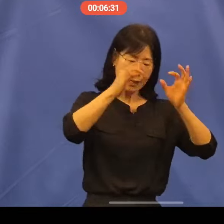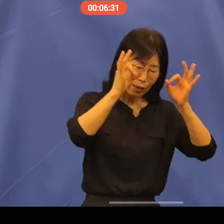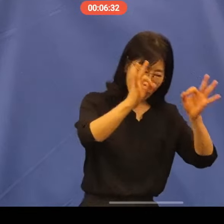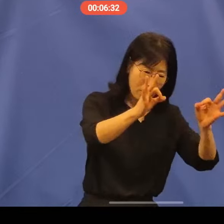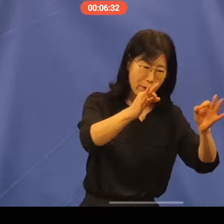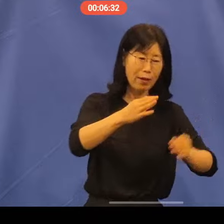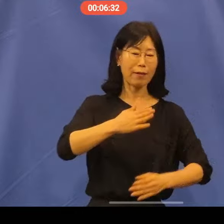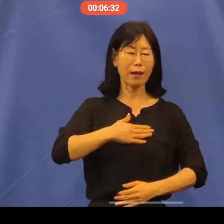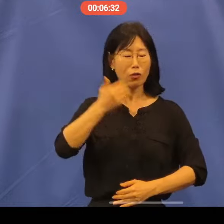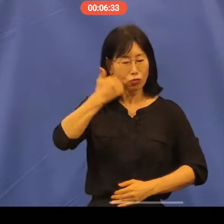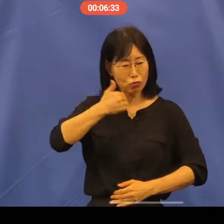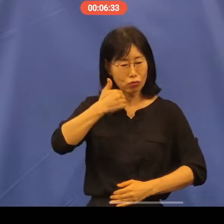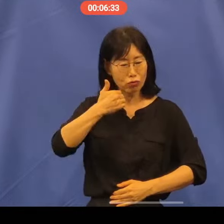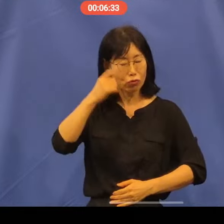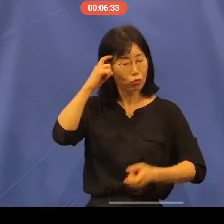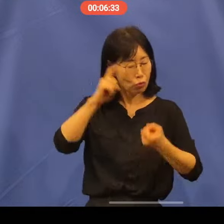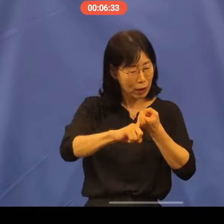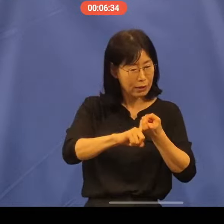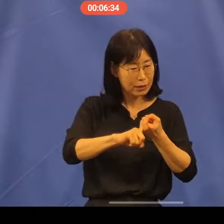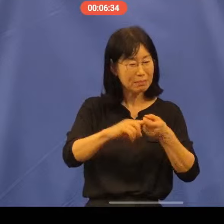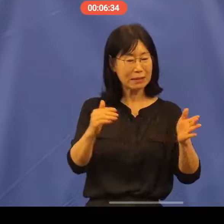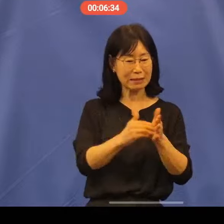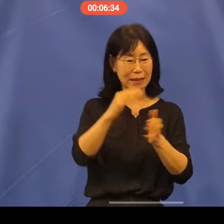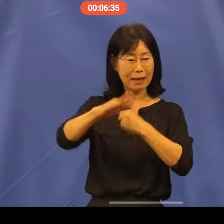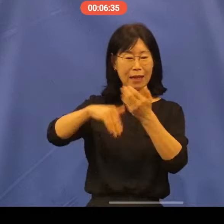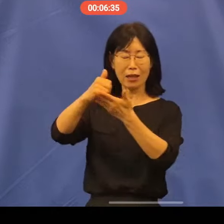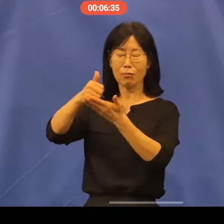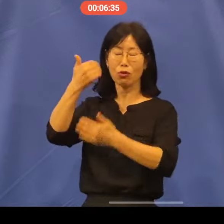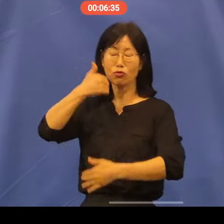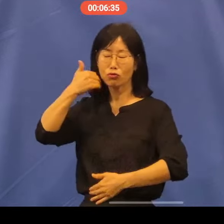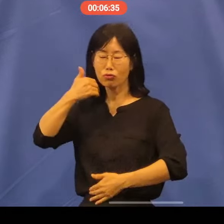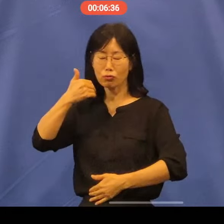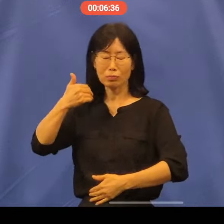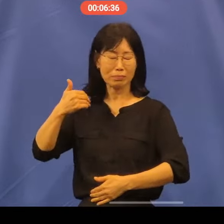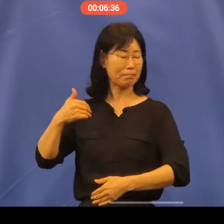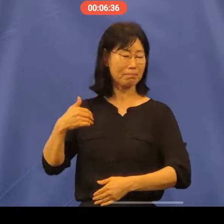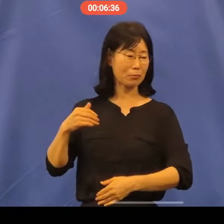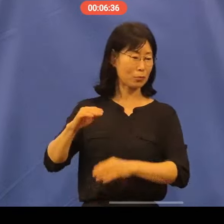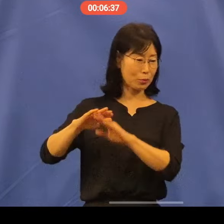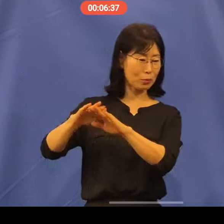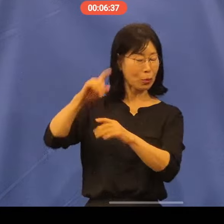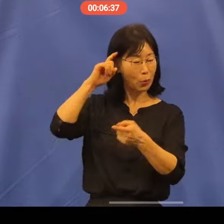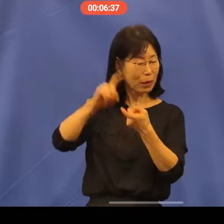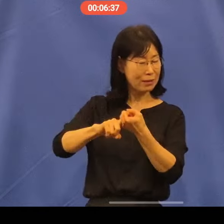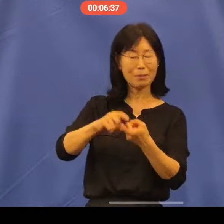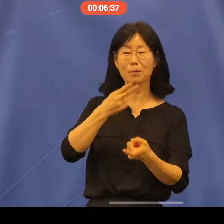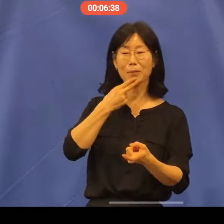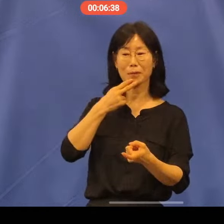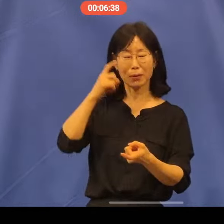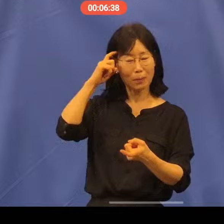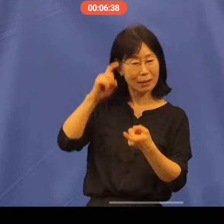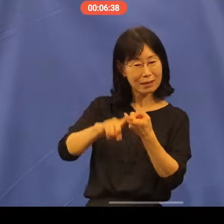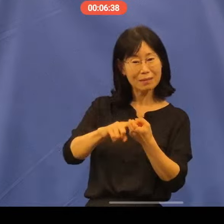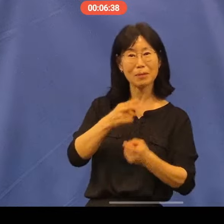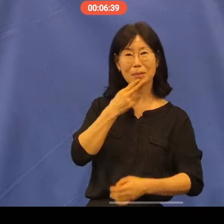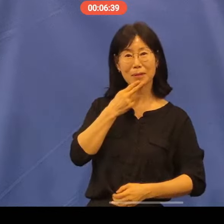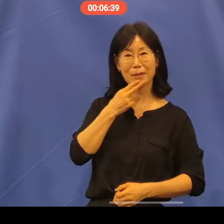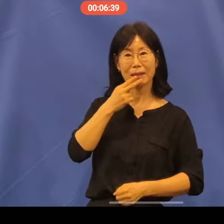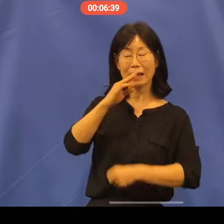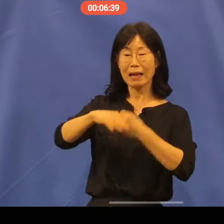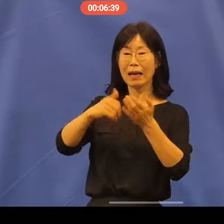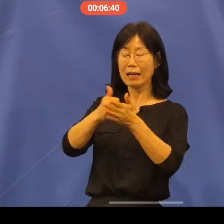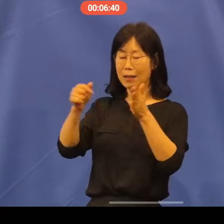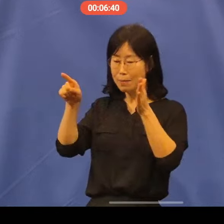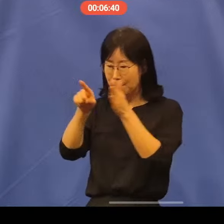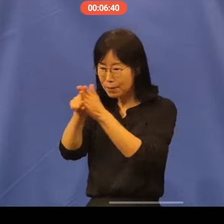내가 중요하다는. 무엇을 하든지 다 나 중심으로 끌어당겨요. 그러니까 하나님을 믿어도 하나님을